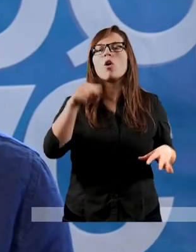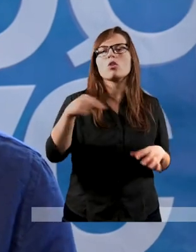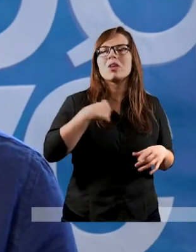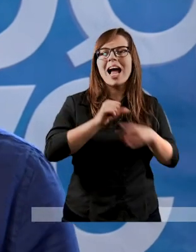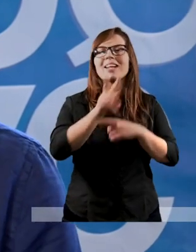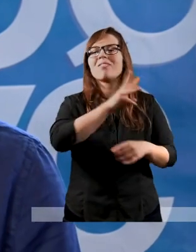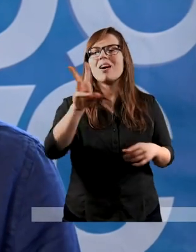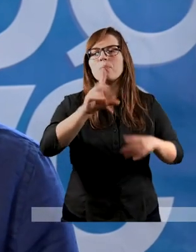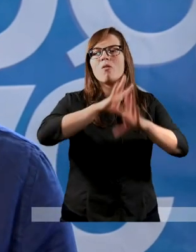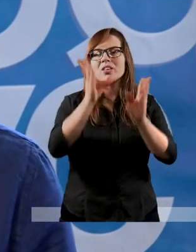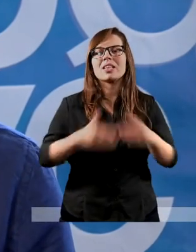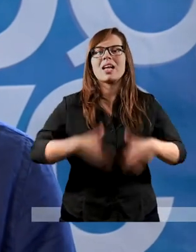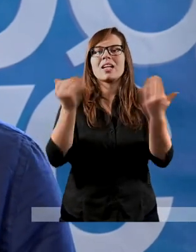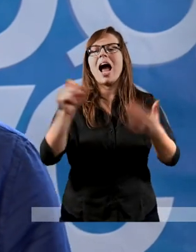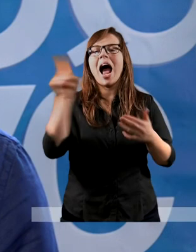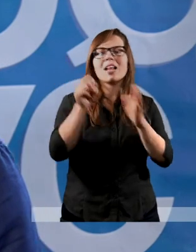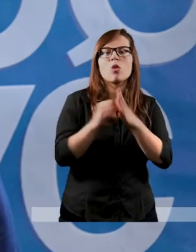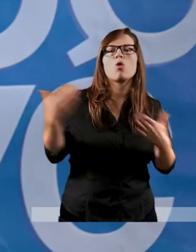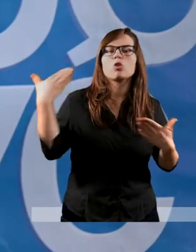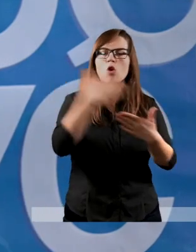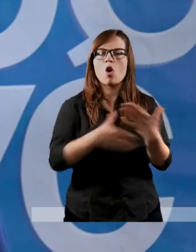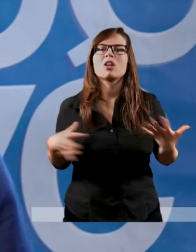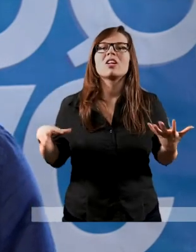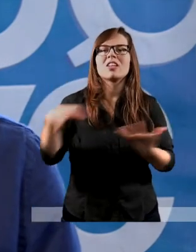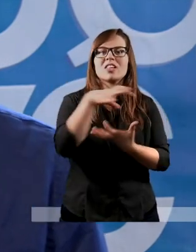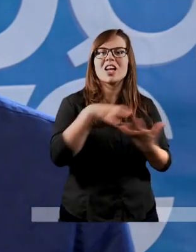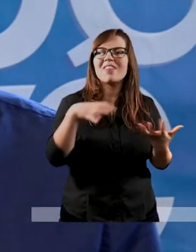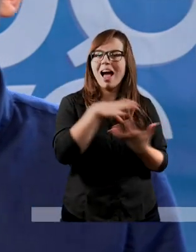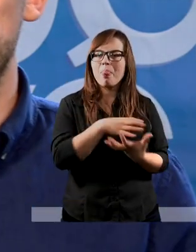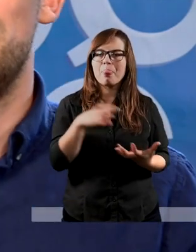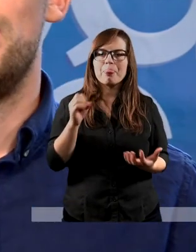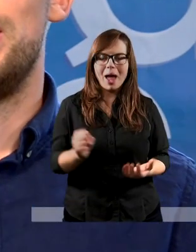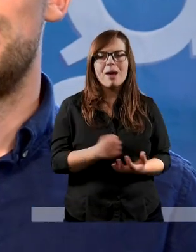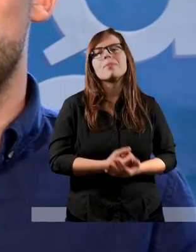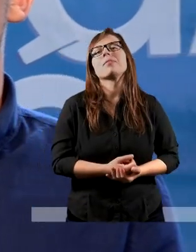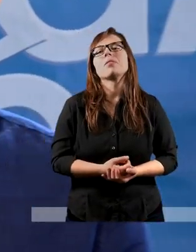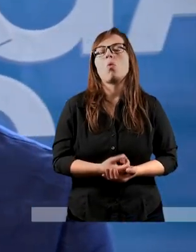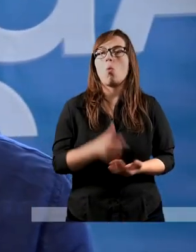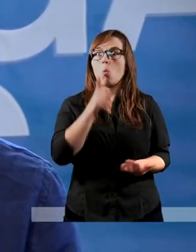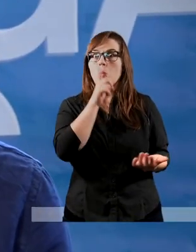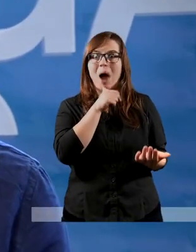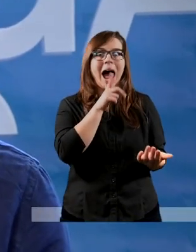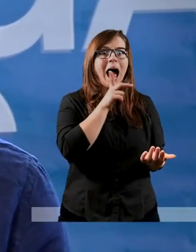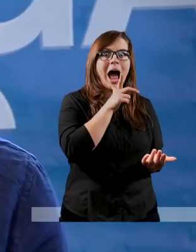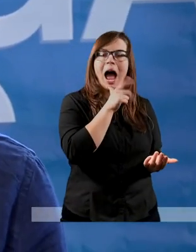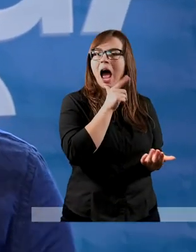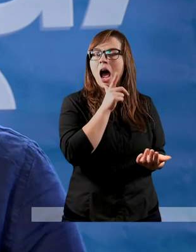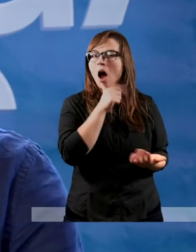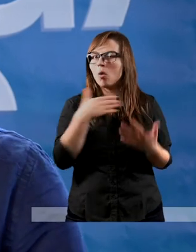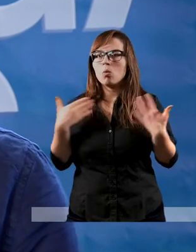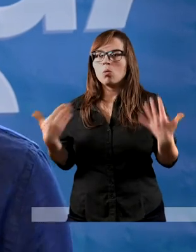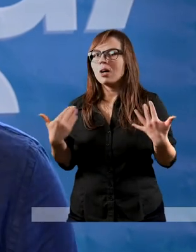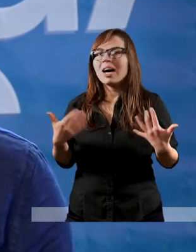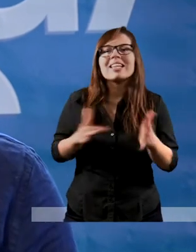ja jestem z wami po wszystkie dni, aż do skończenia świata. Wow.